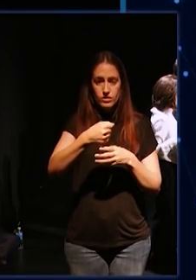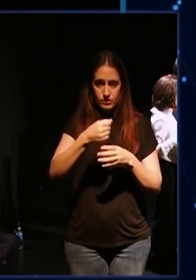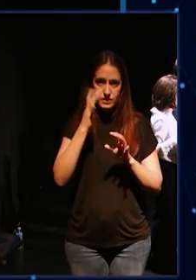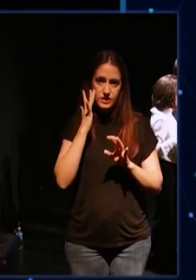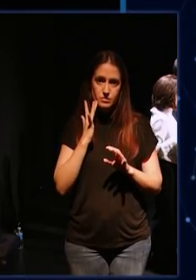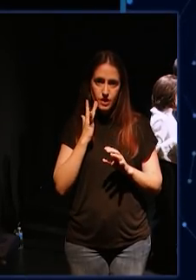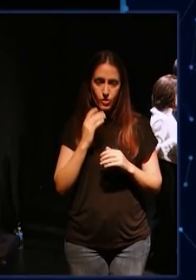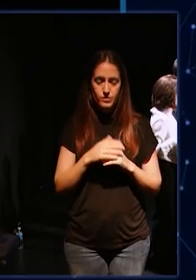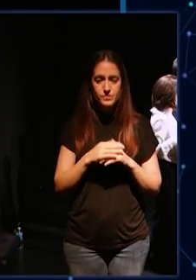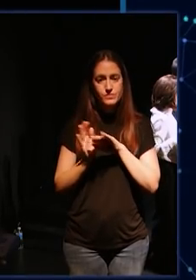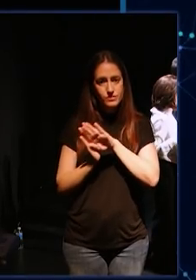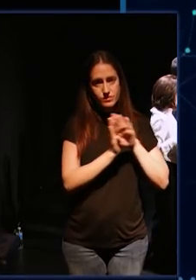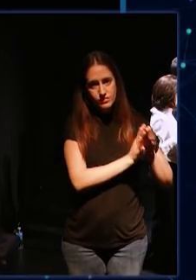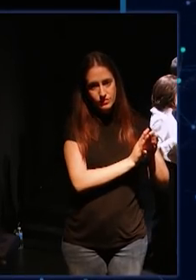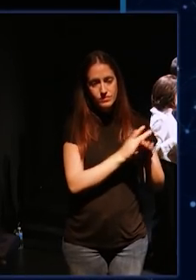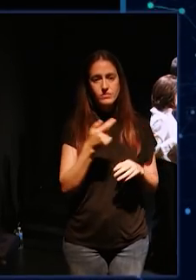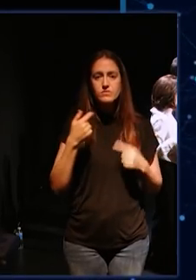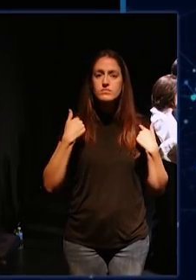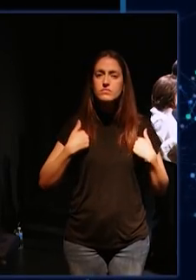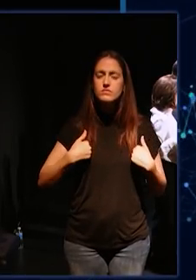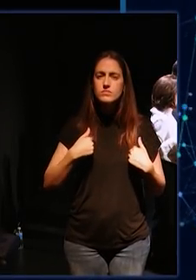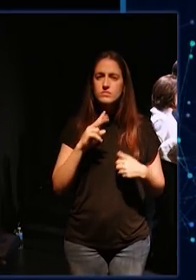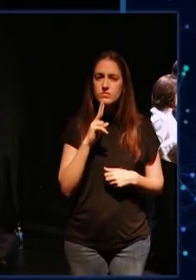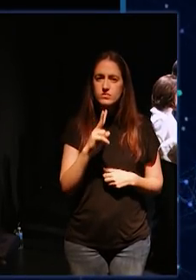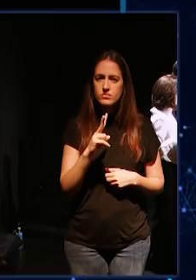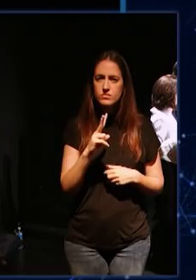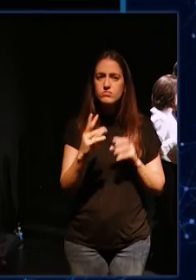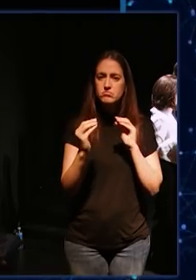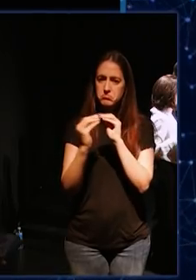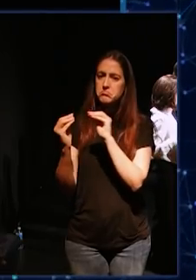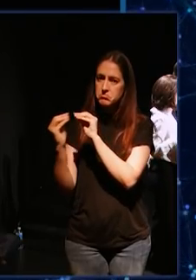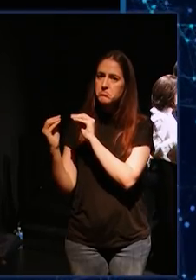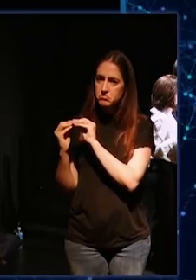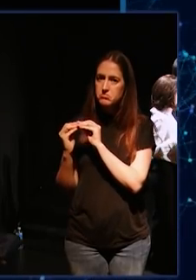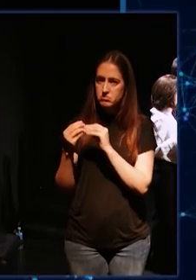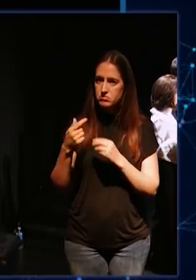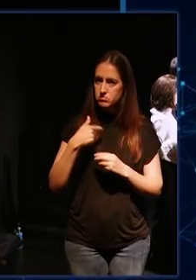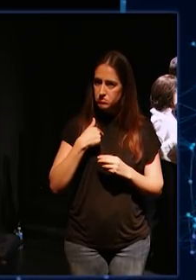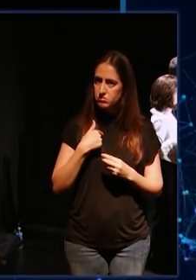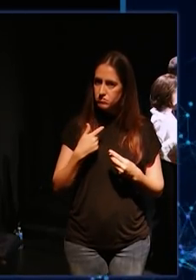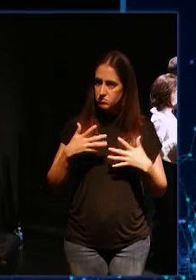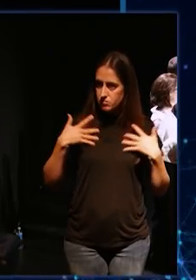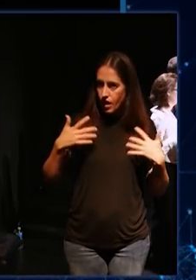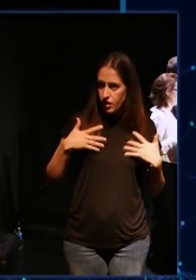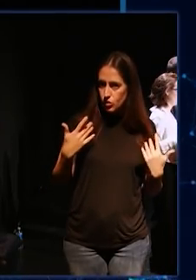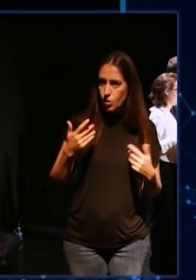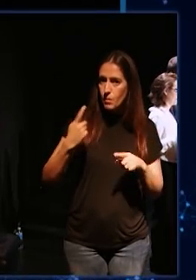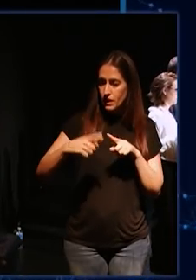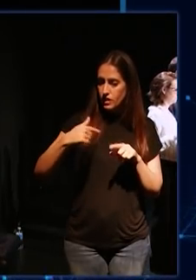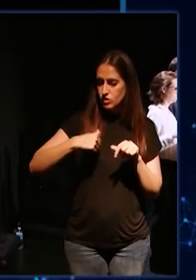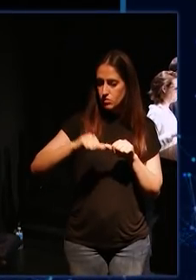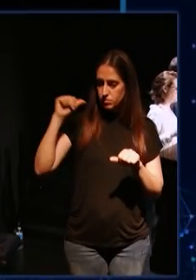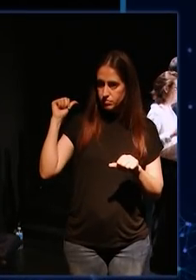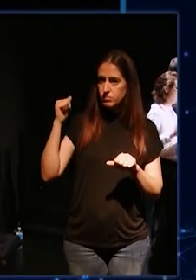difícil. Sí, amb algunes de les propostes que nosaltres venim fent públiques des de la